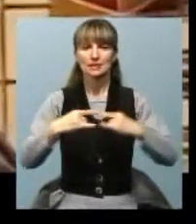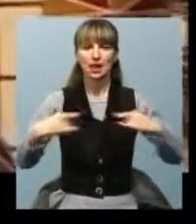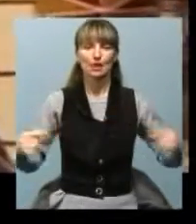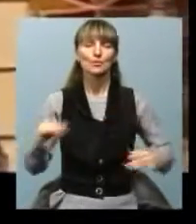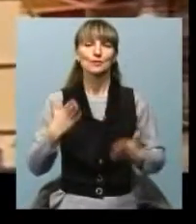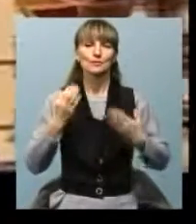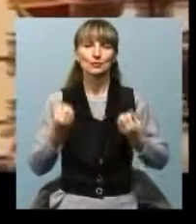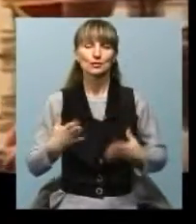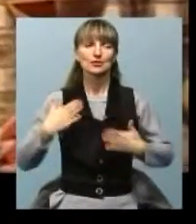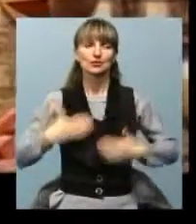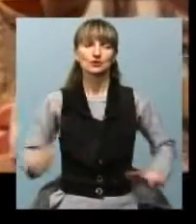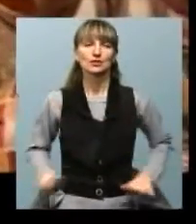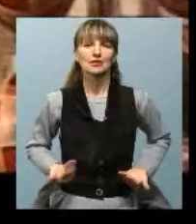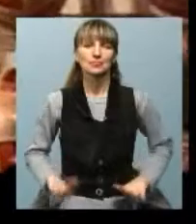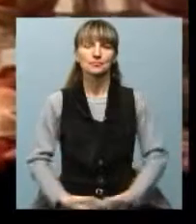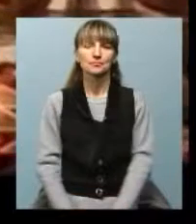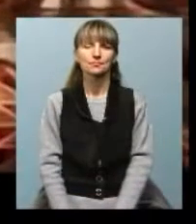просто насолоджуватися життям.